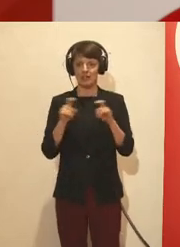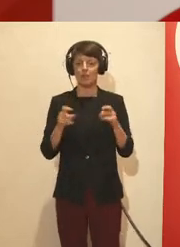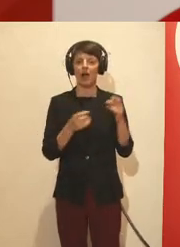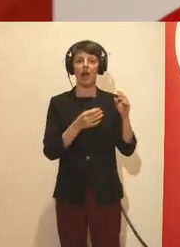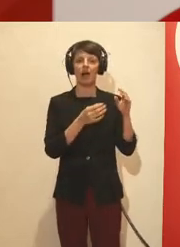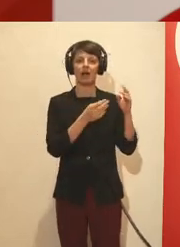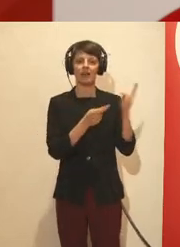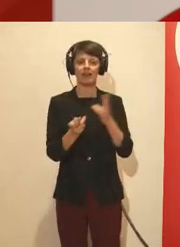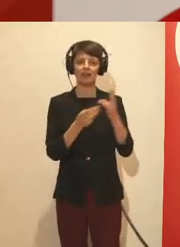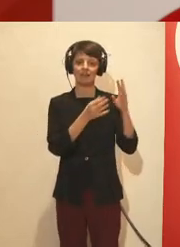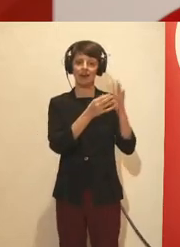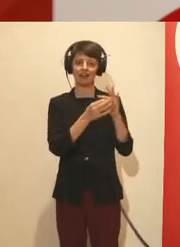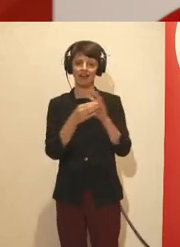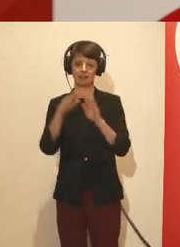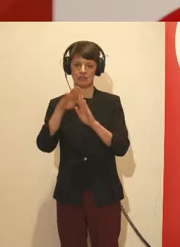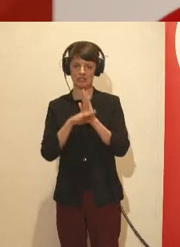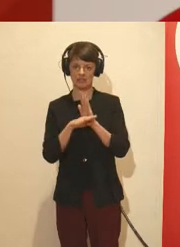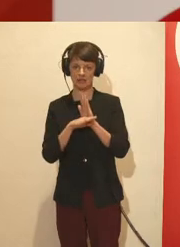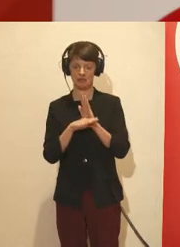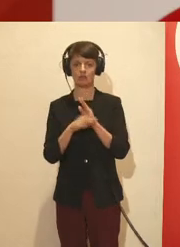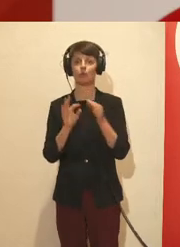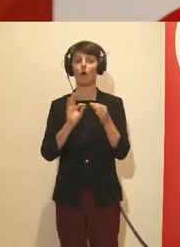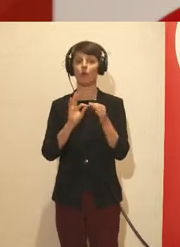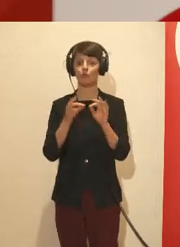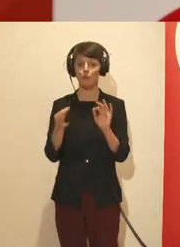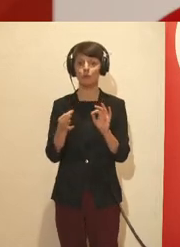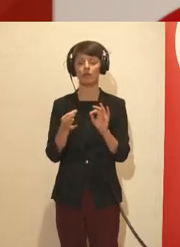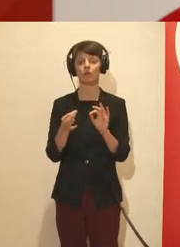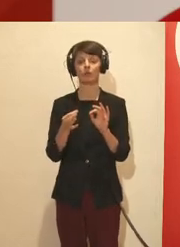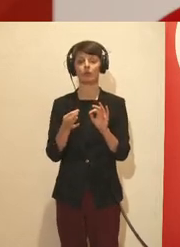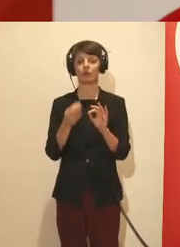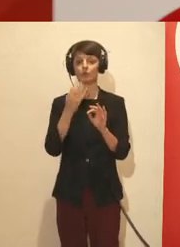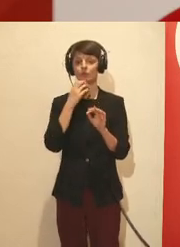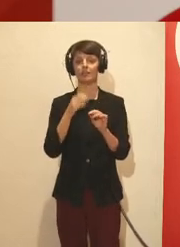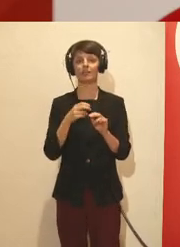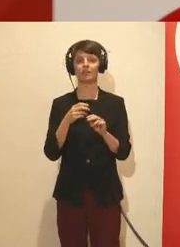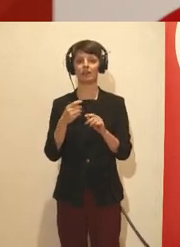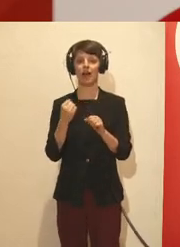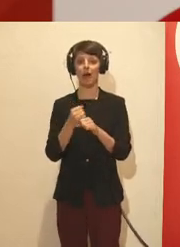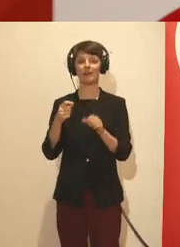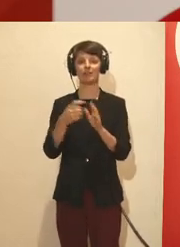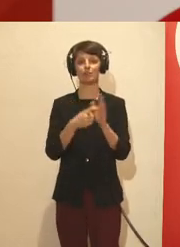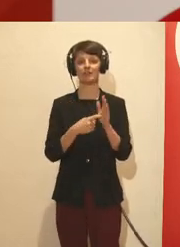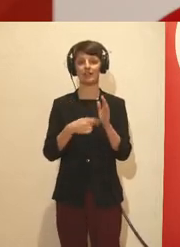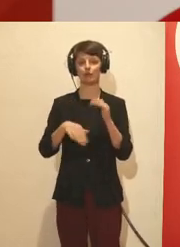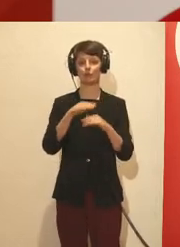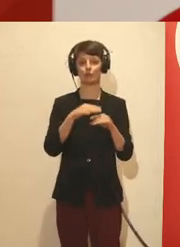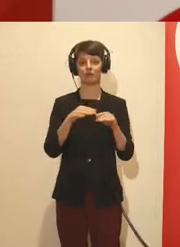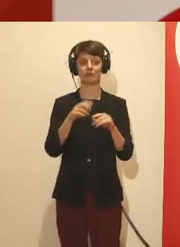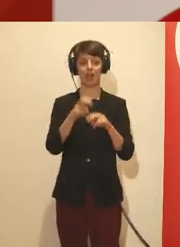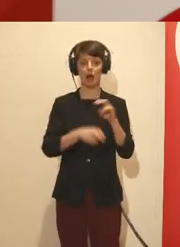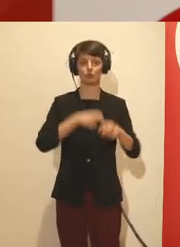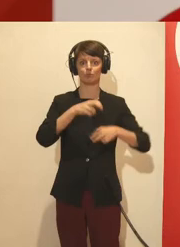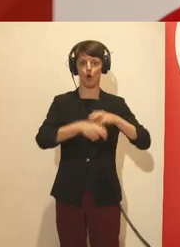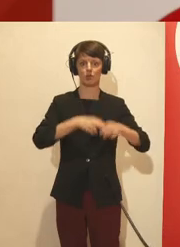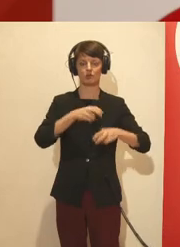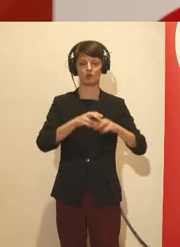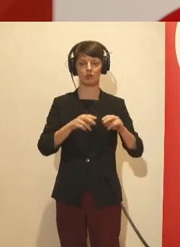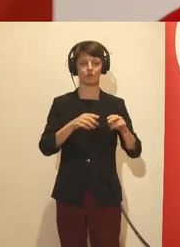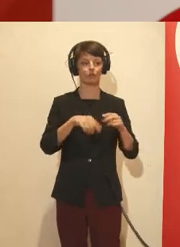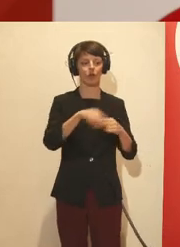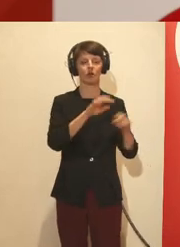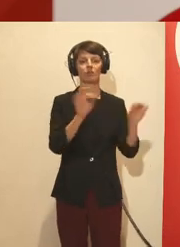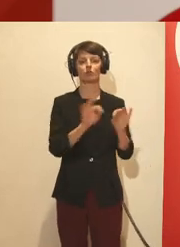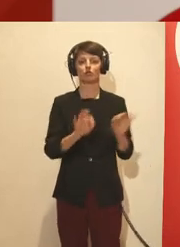eine formulierung die letztendlich auch sicherstellen soll dass nicht ausbeuterische arbeitsbedingungen die sache noch verschlimmern irgendwo in der welt